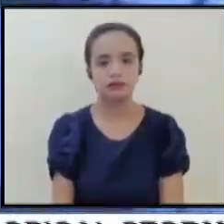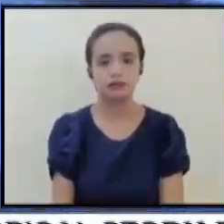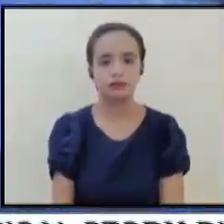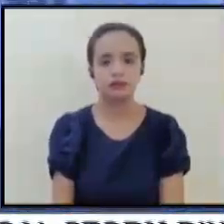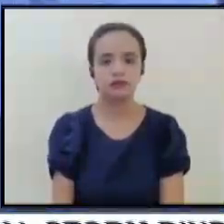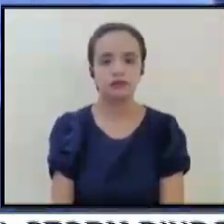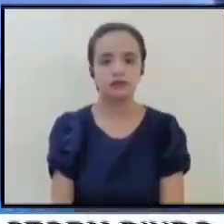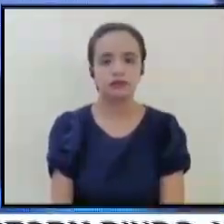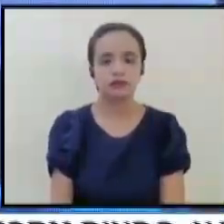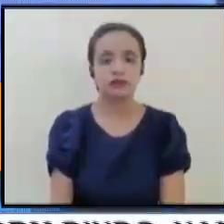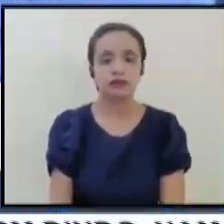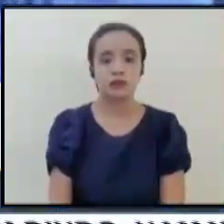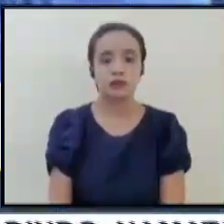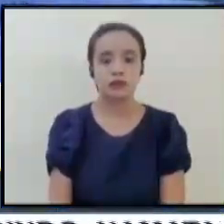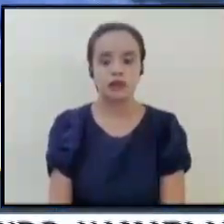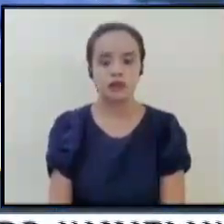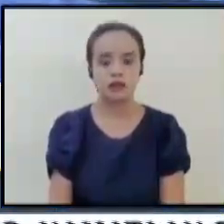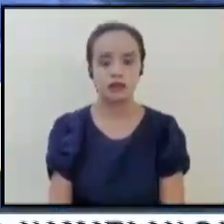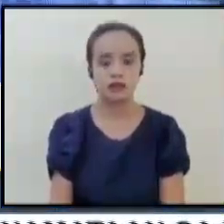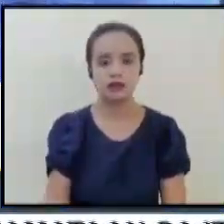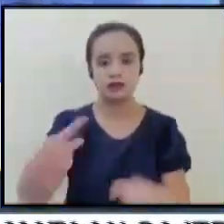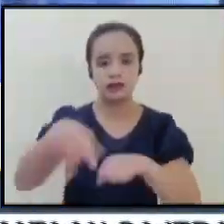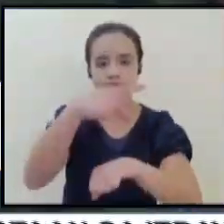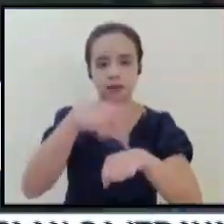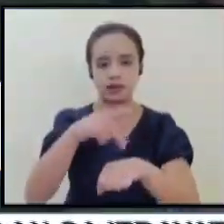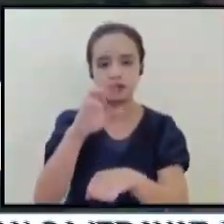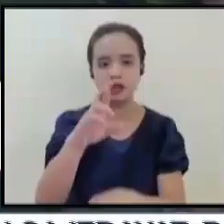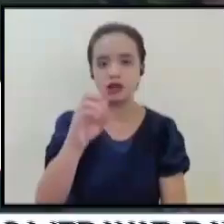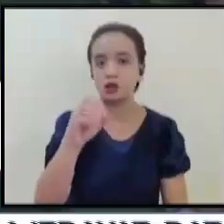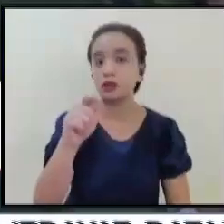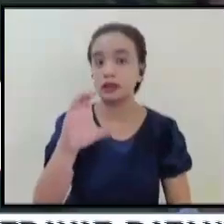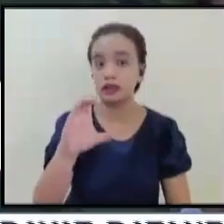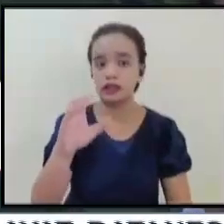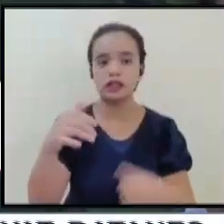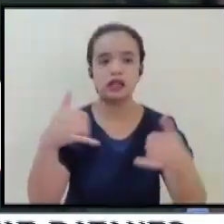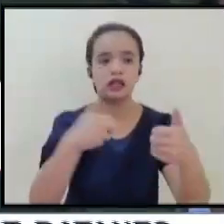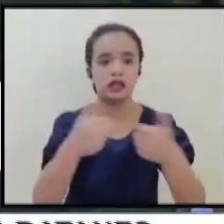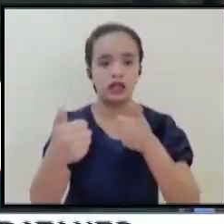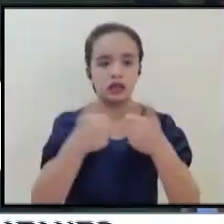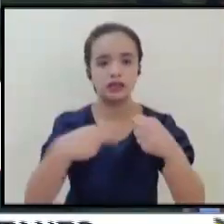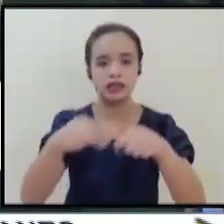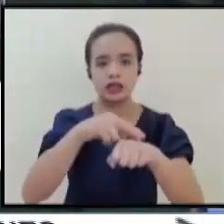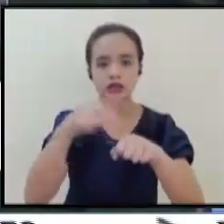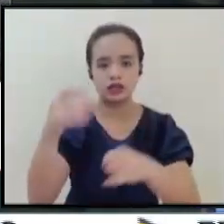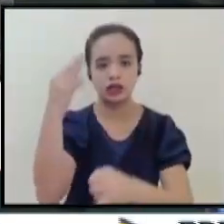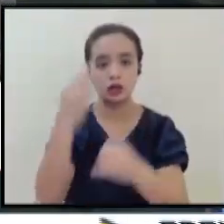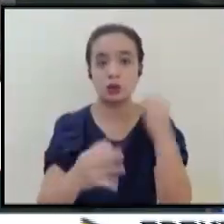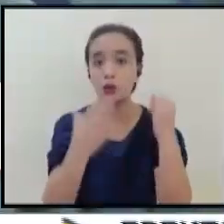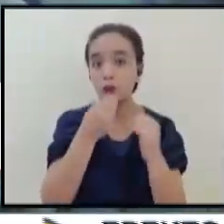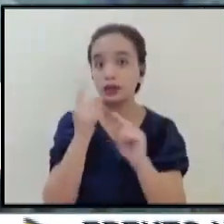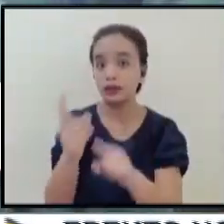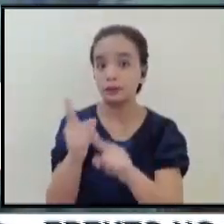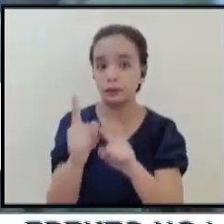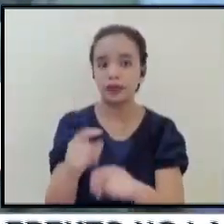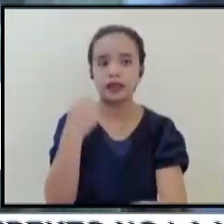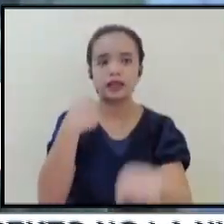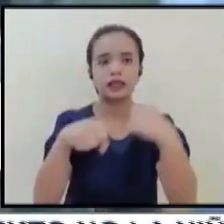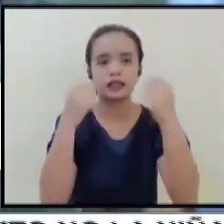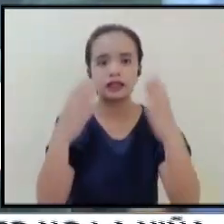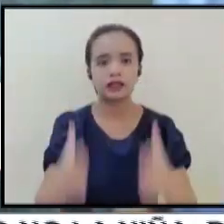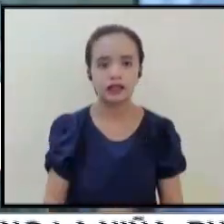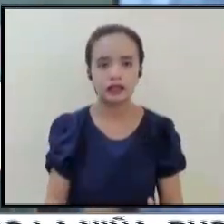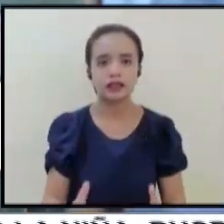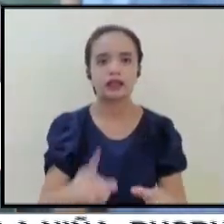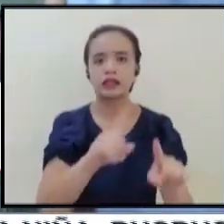Bukas na ang Philippine ROTC Games National Finals. Nilahukan nito ng mga kadeteng atleta mula sa iba't ibang paaralan sa